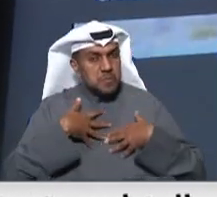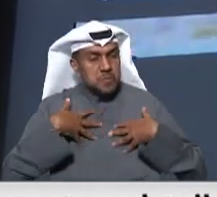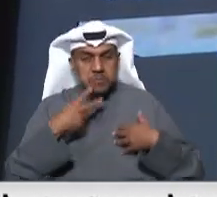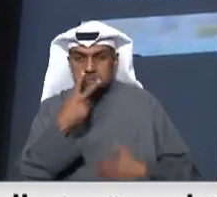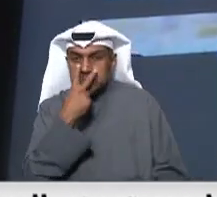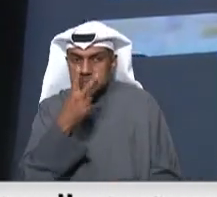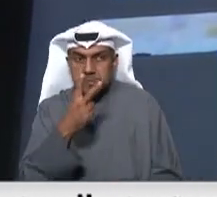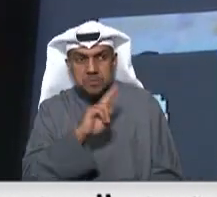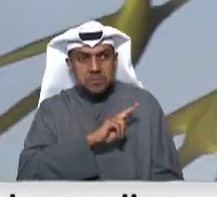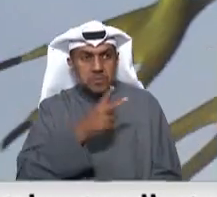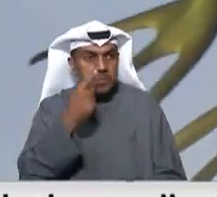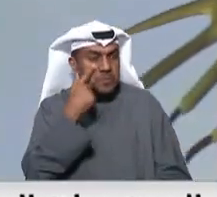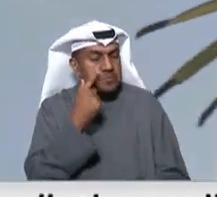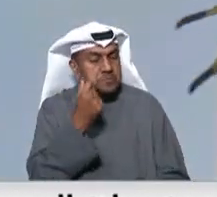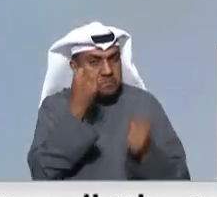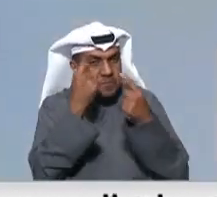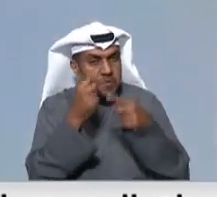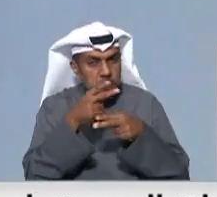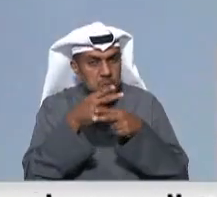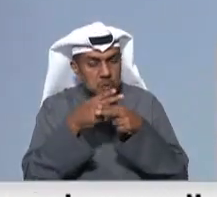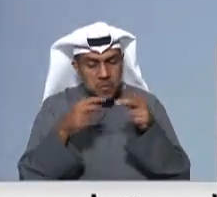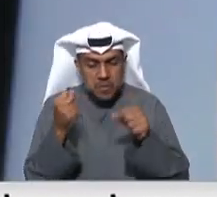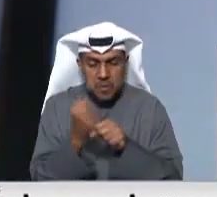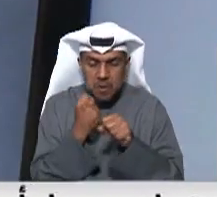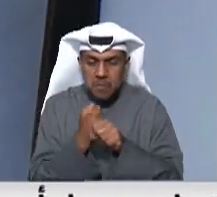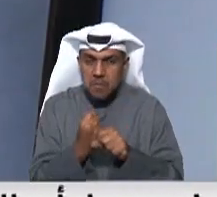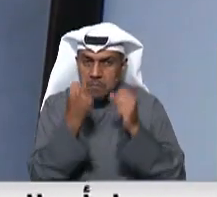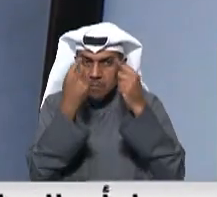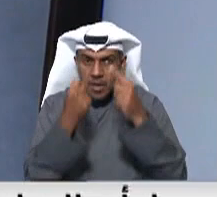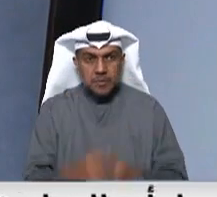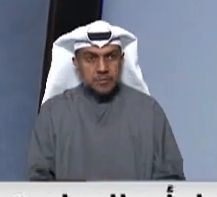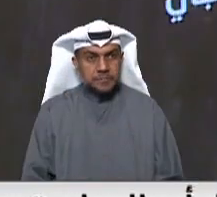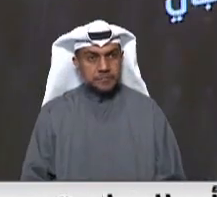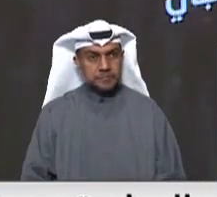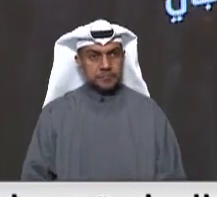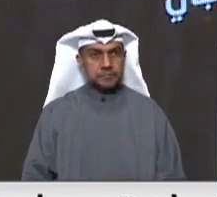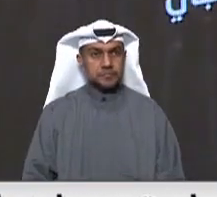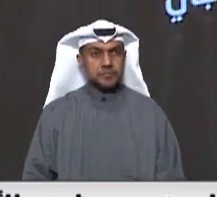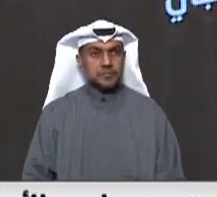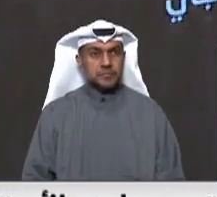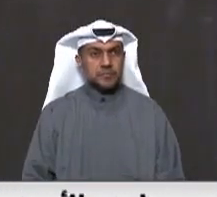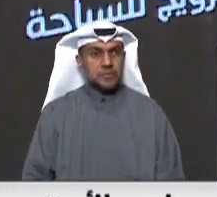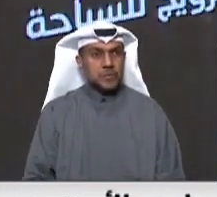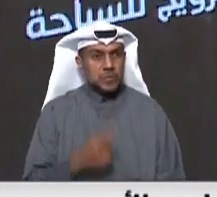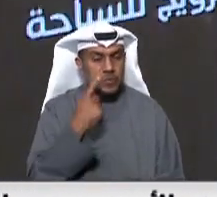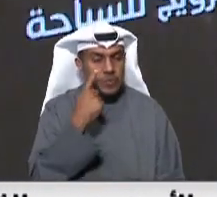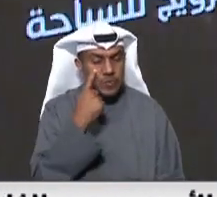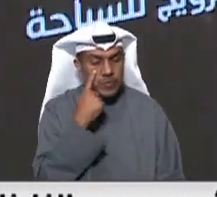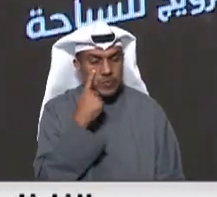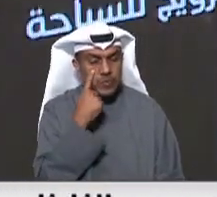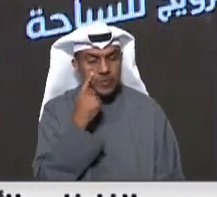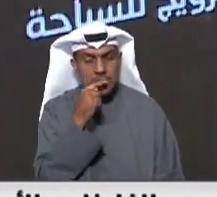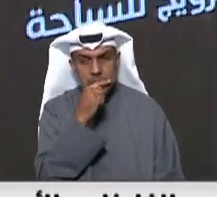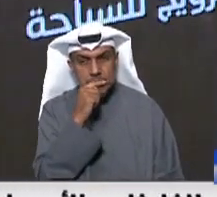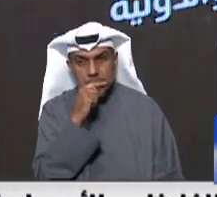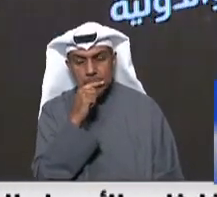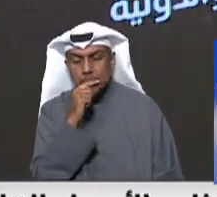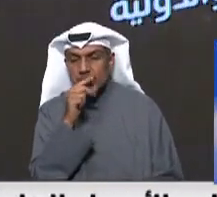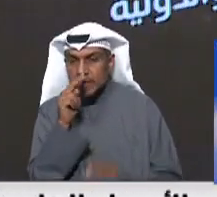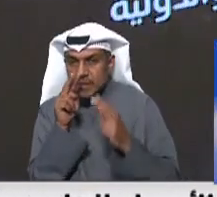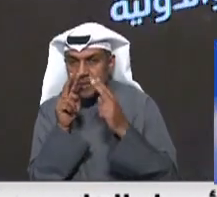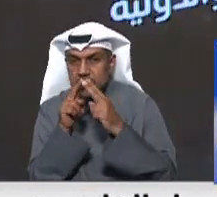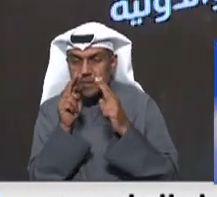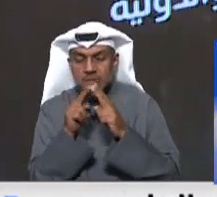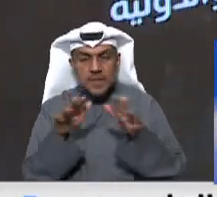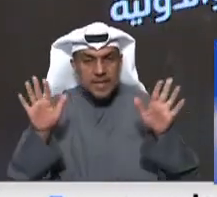شاهدوه من اتقان وابداع كويتي حس ما تعرفنا مع البنات ما شاء الله انه بخصوص